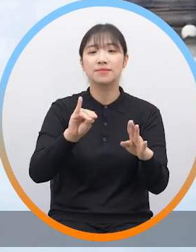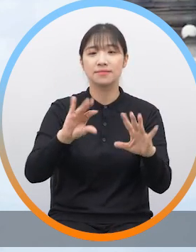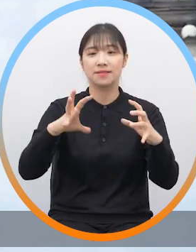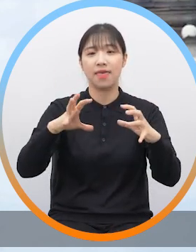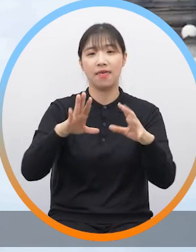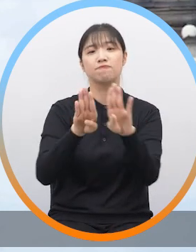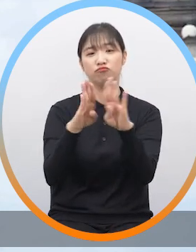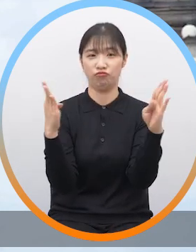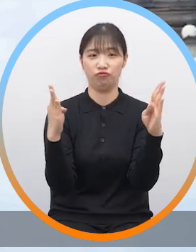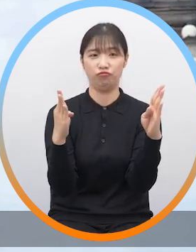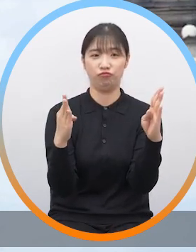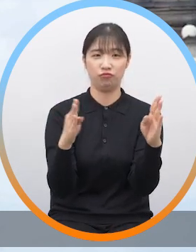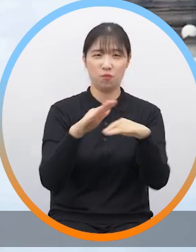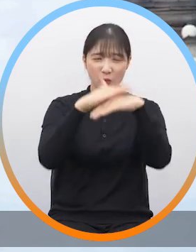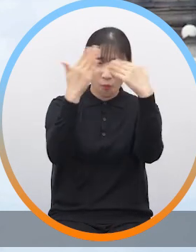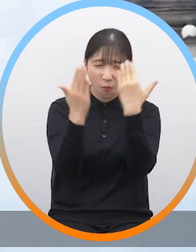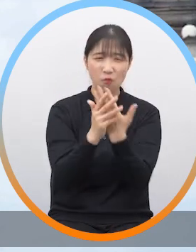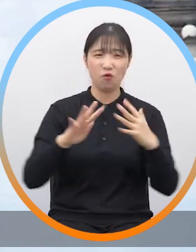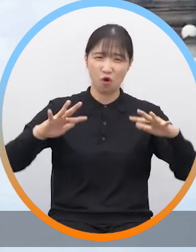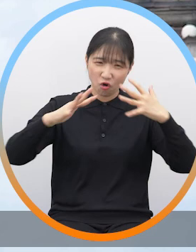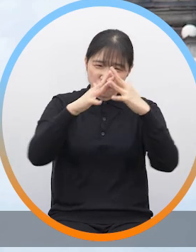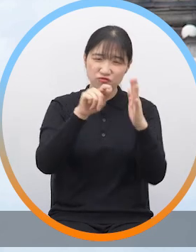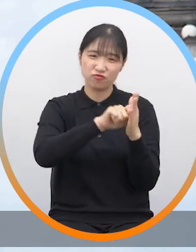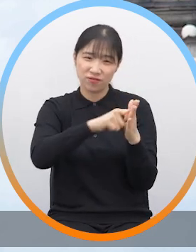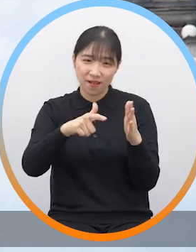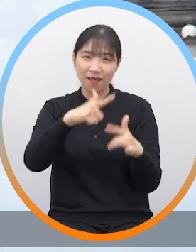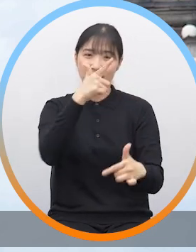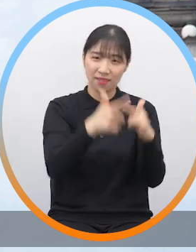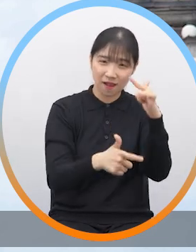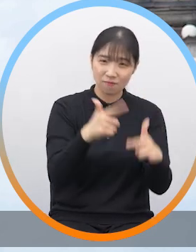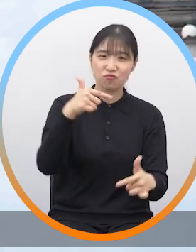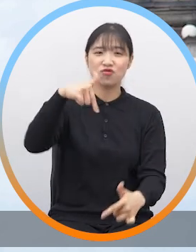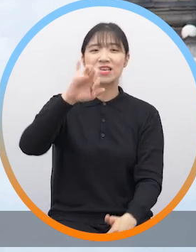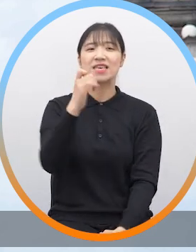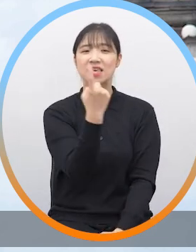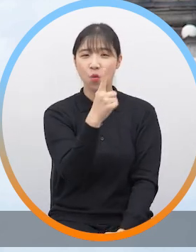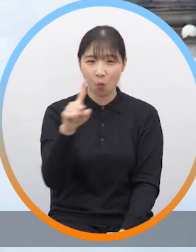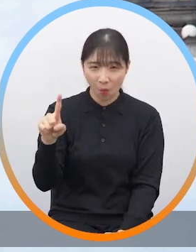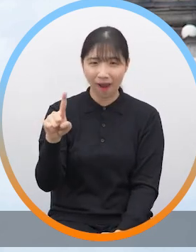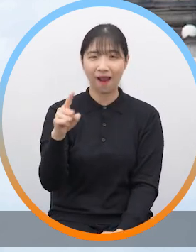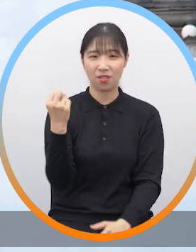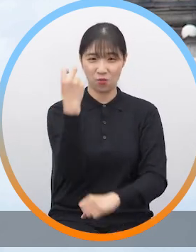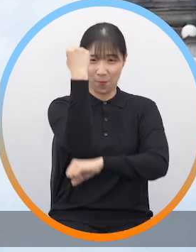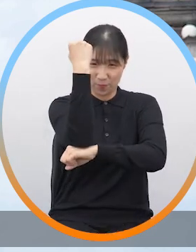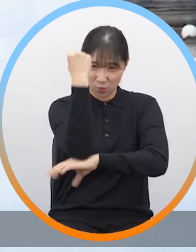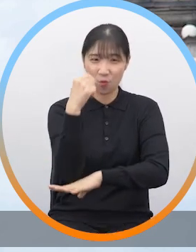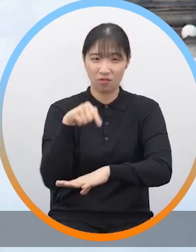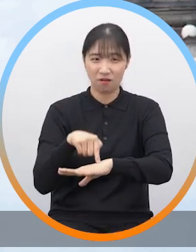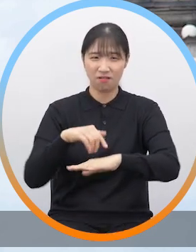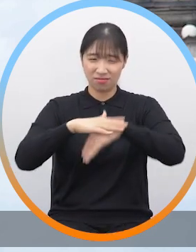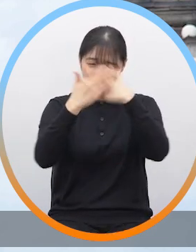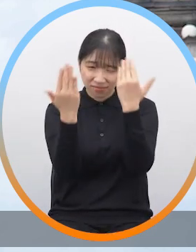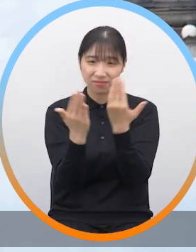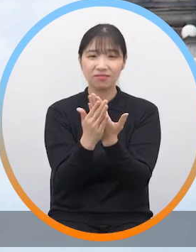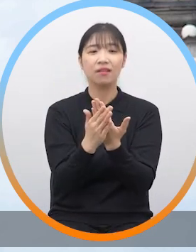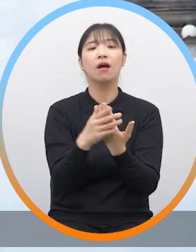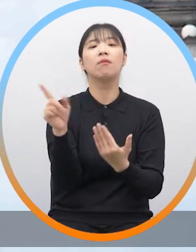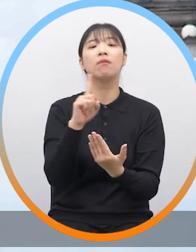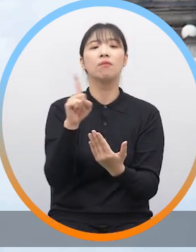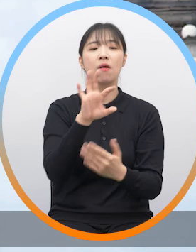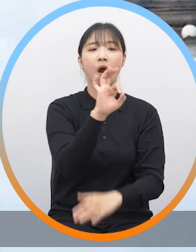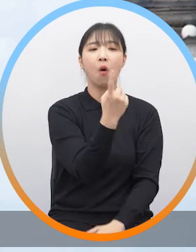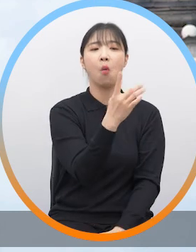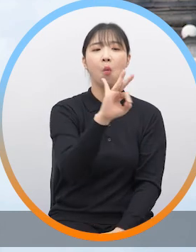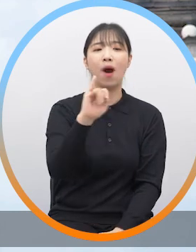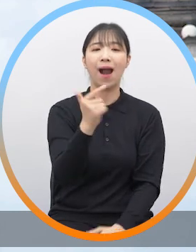백제문입니다. 모든 건축자재, 나무라든가 기와라든가 밑에 있는 초석 이런 것까지